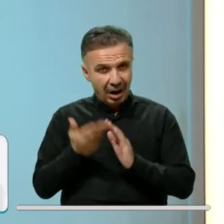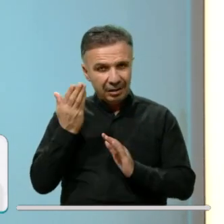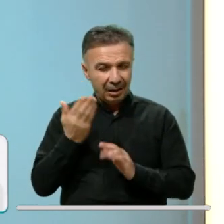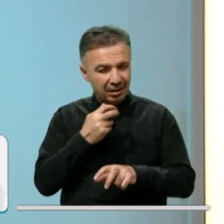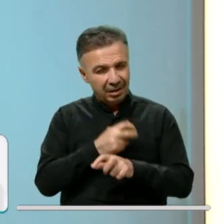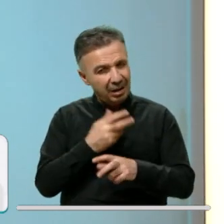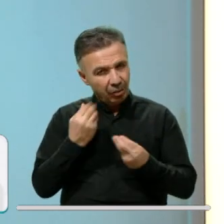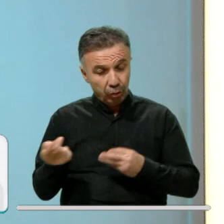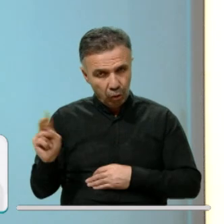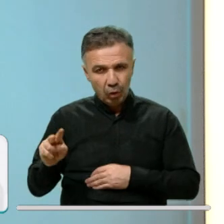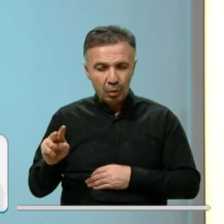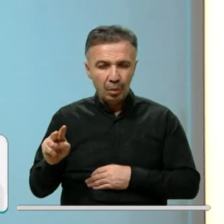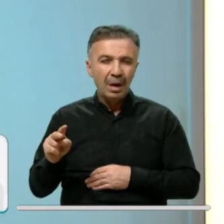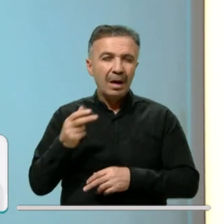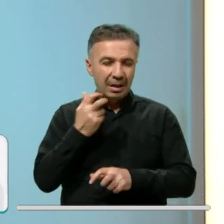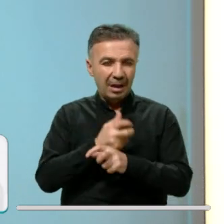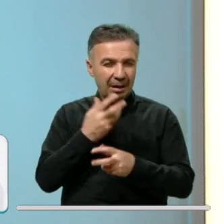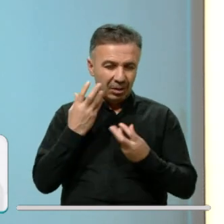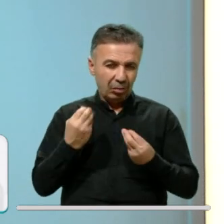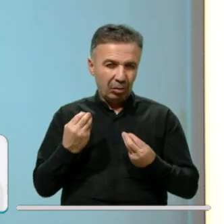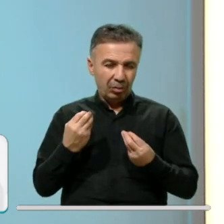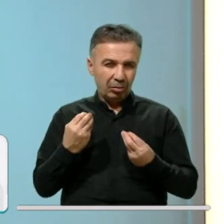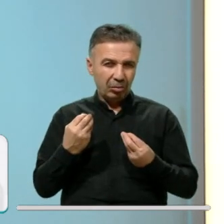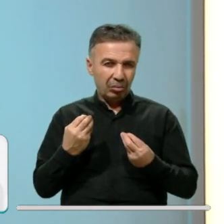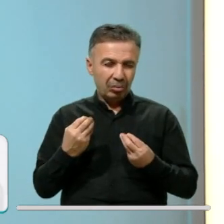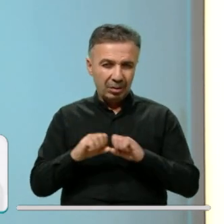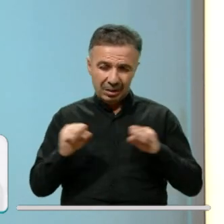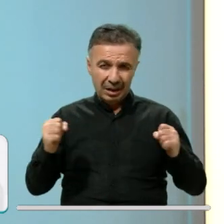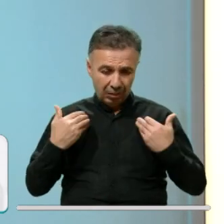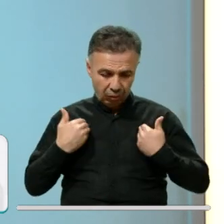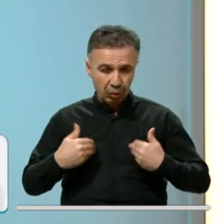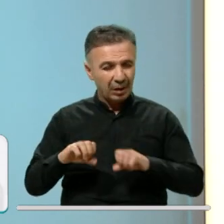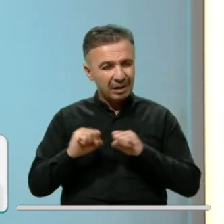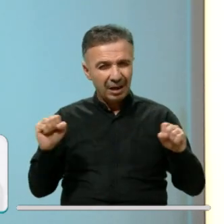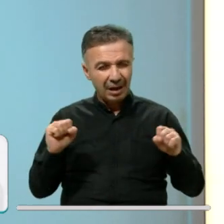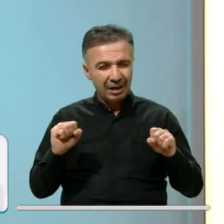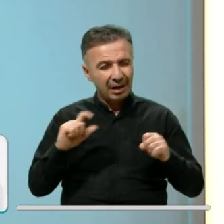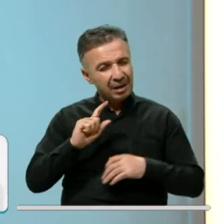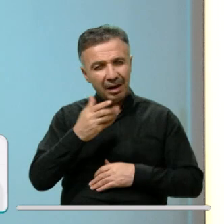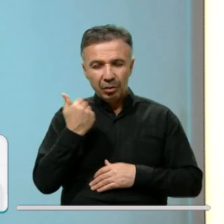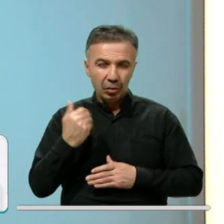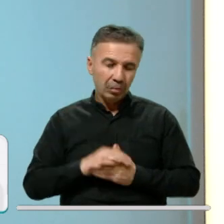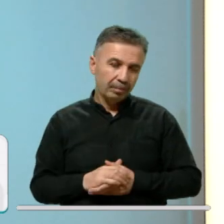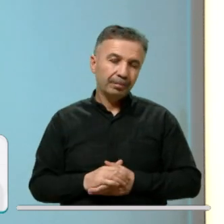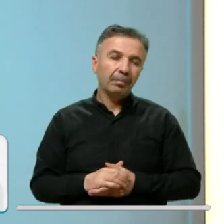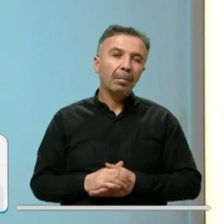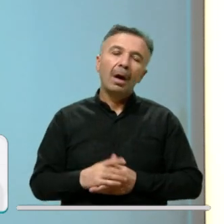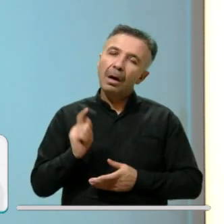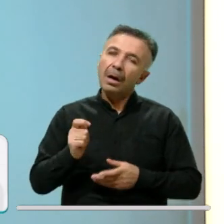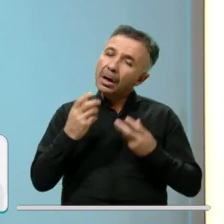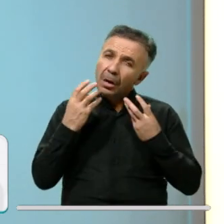taşıyabilir, organlarından bazısını kaybedebilir. Yani kendisini bu kadar yıpratmasına gerek yok.